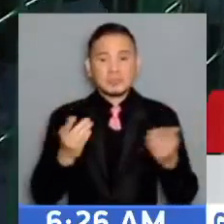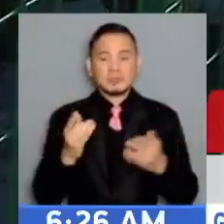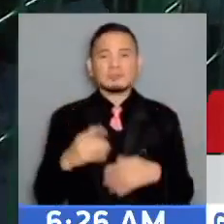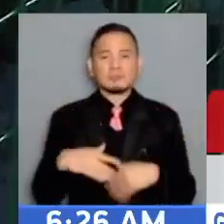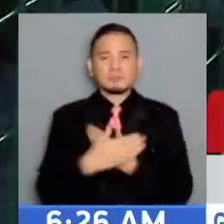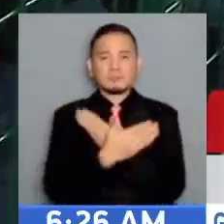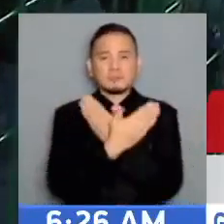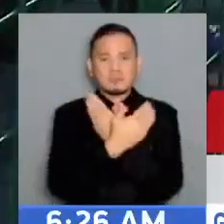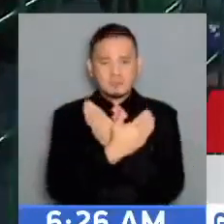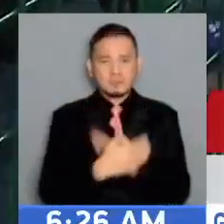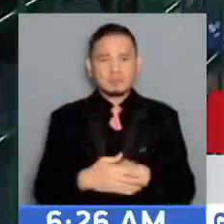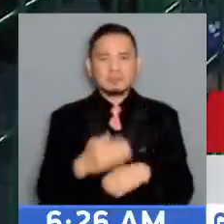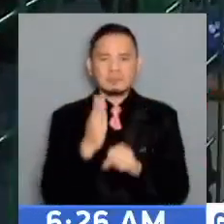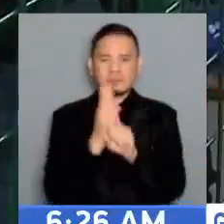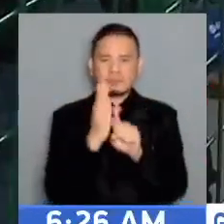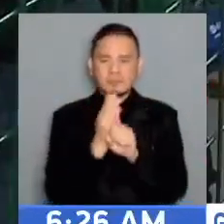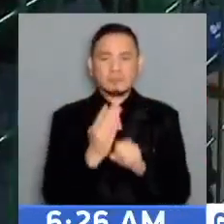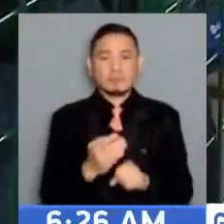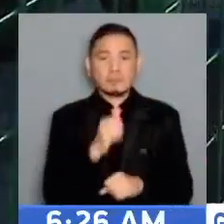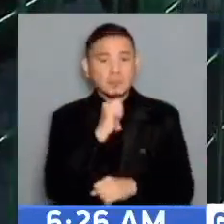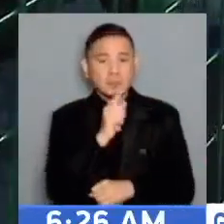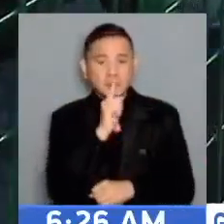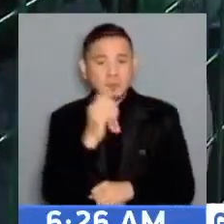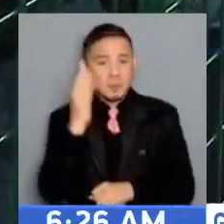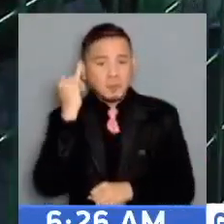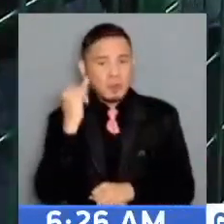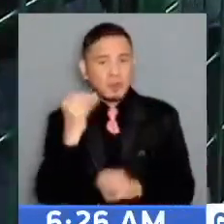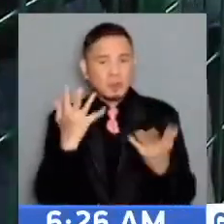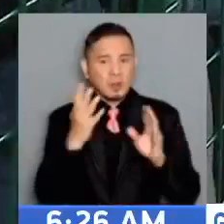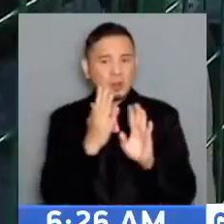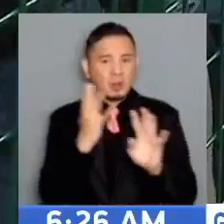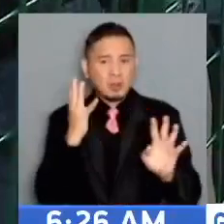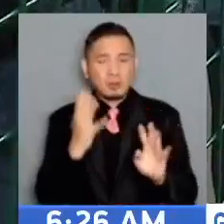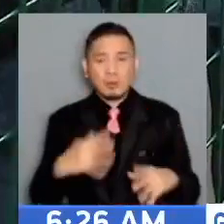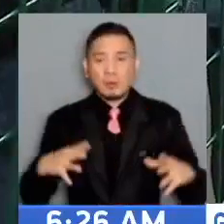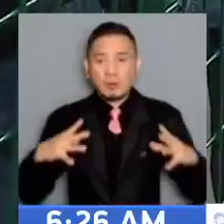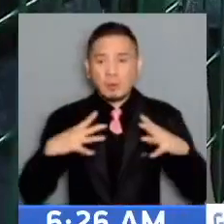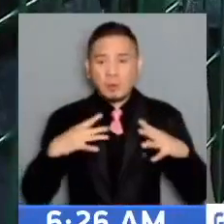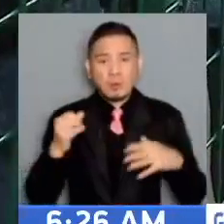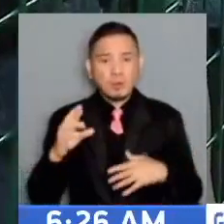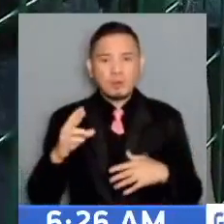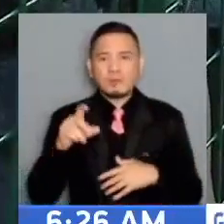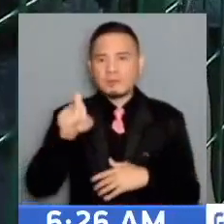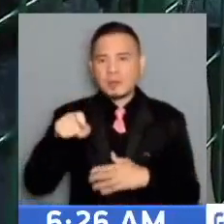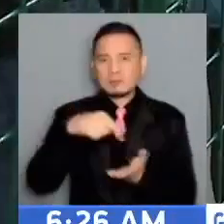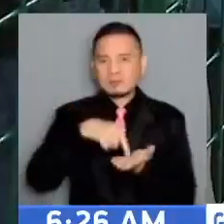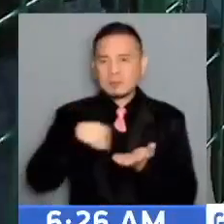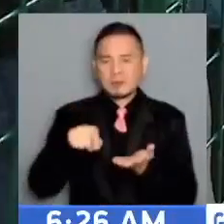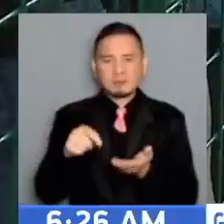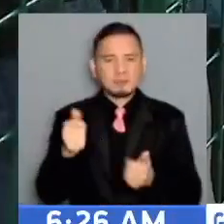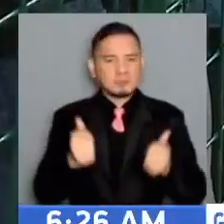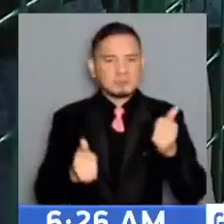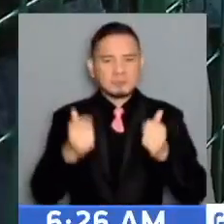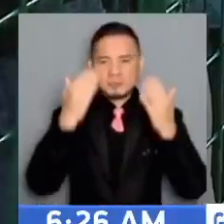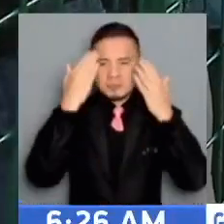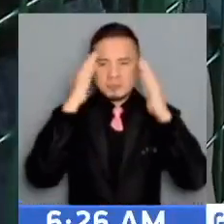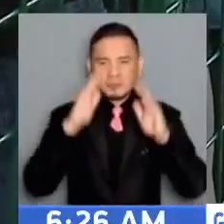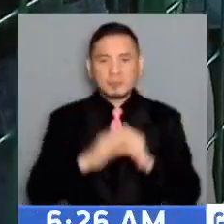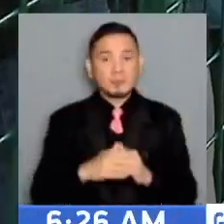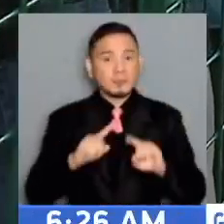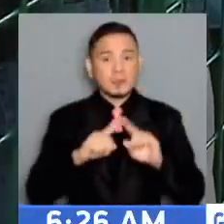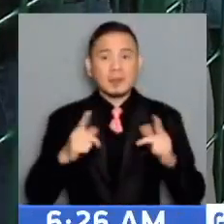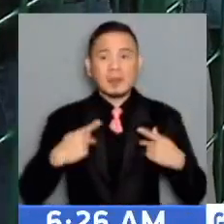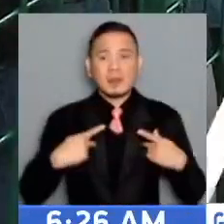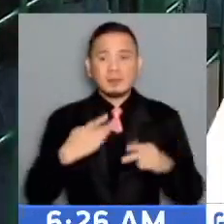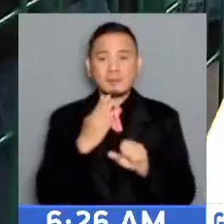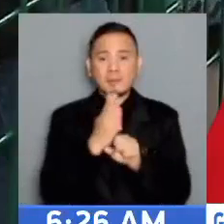dahil holiday ngayon o dahil may bayad na yung pagsakay sa EDSA Busway. Sa mga oras nito ay marami namang bus na nakapila rito at kahit